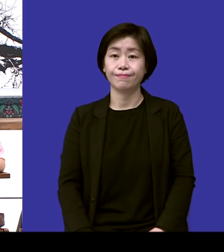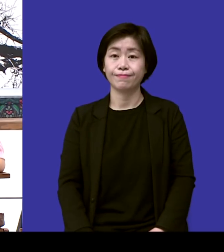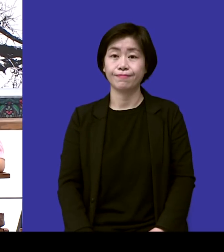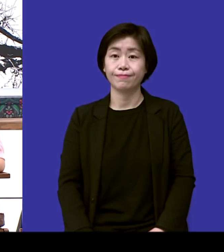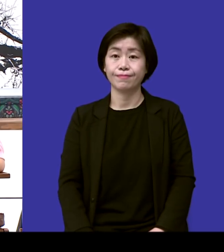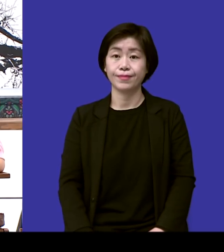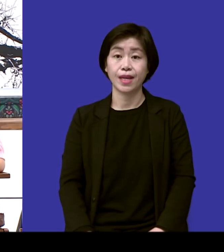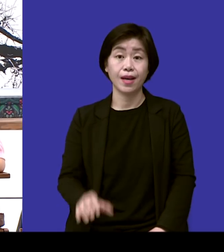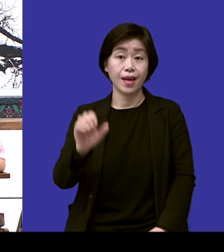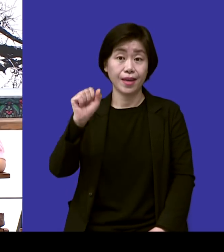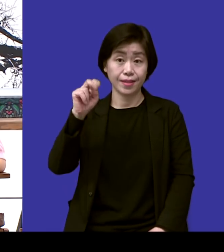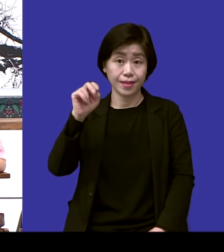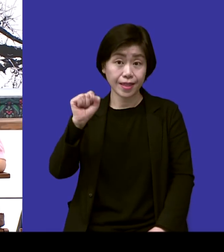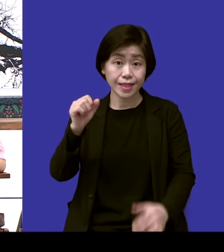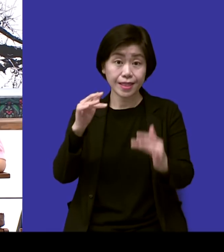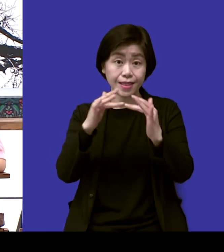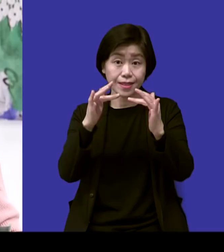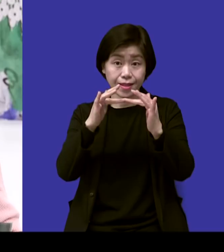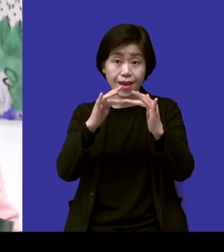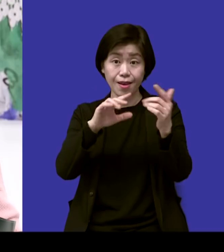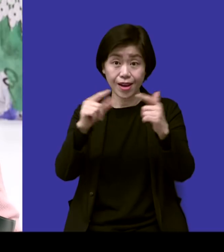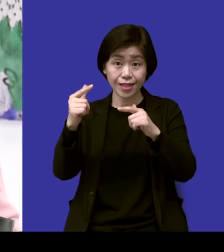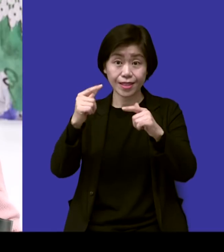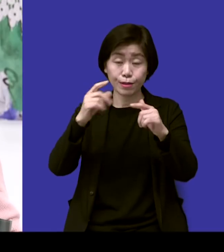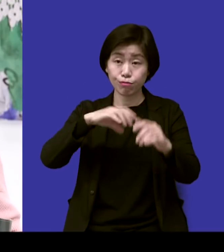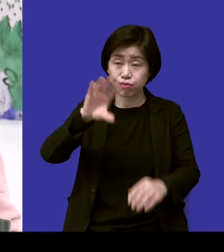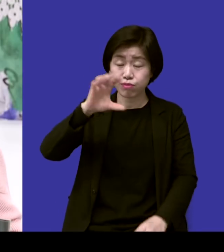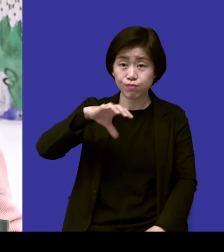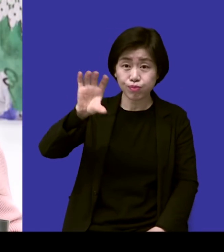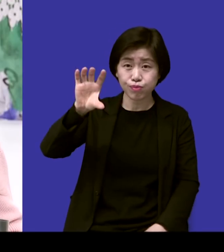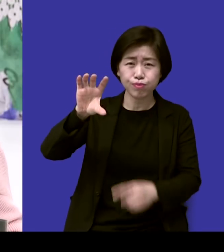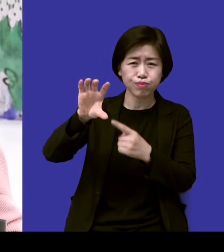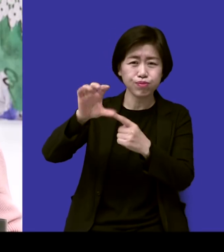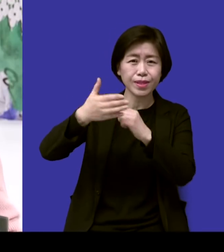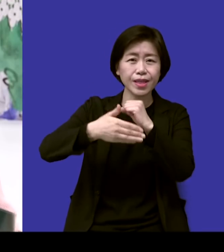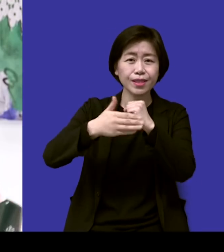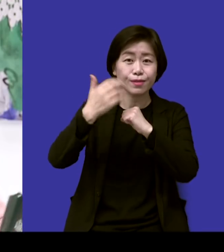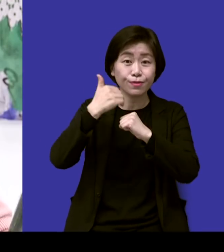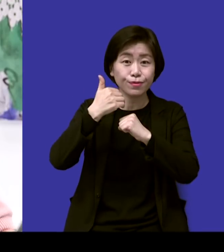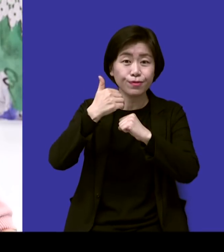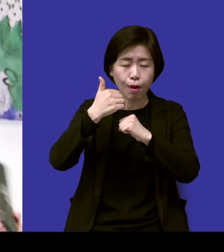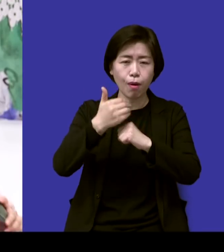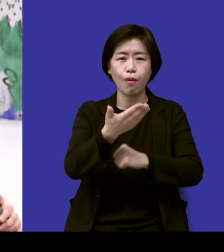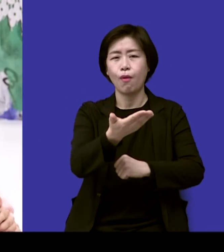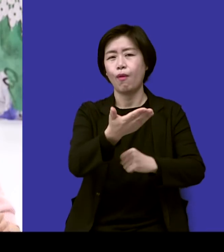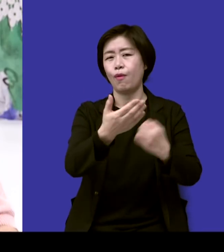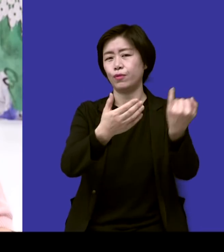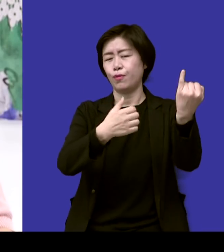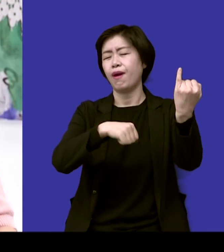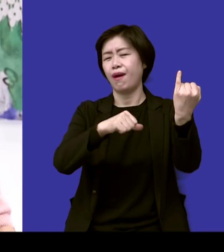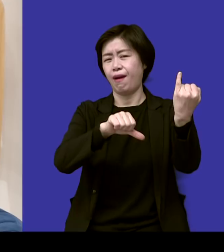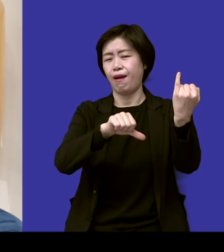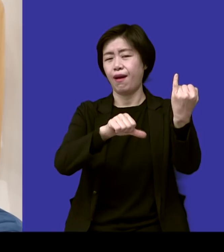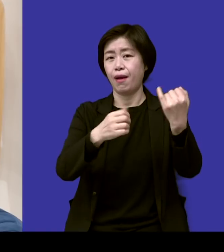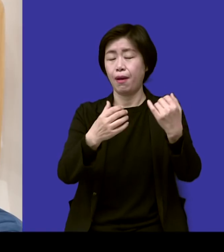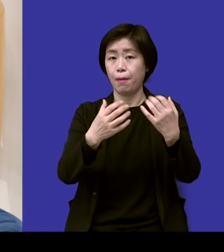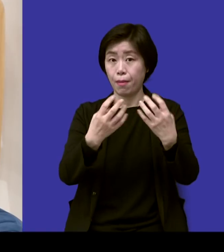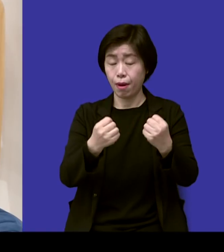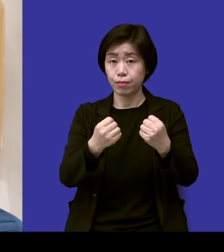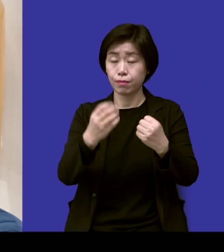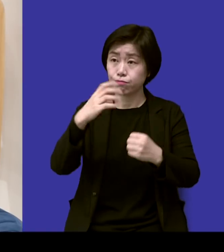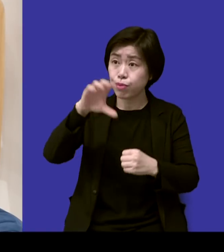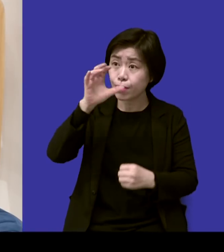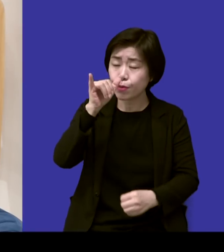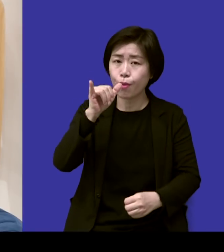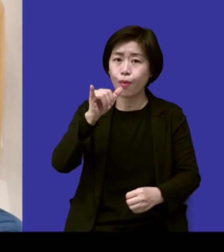주변에 그러니까 SNS에서 예. 보면요. 또 조카를 굉장히 사랑하시는 것 같더라고요. 자주 사진도 올리시고 또